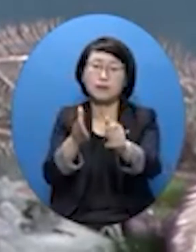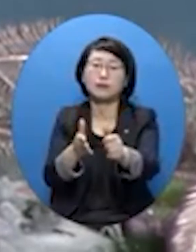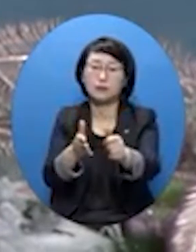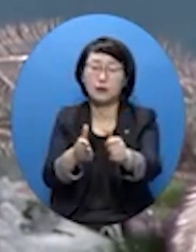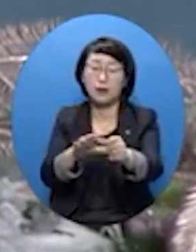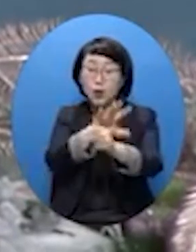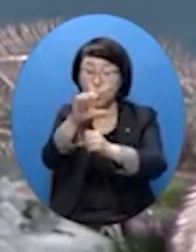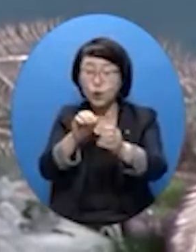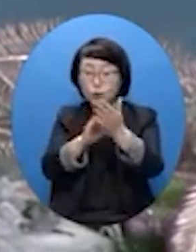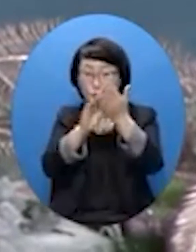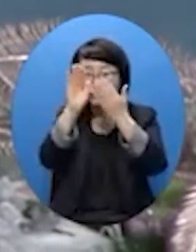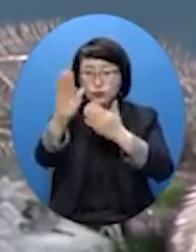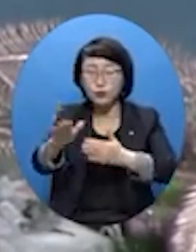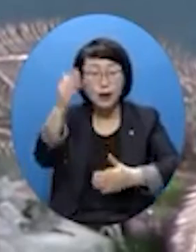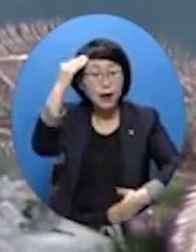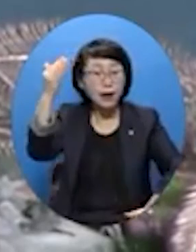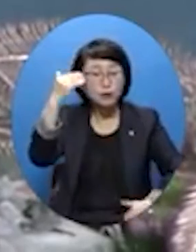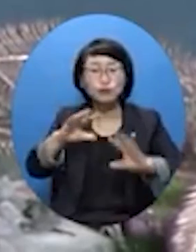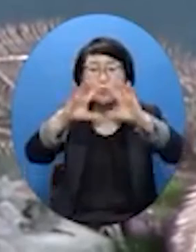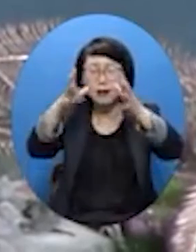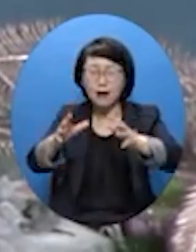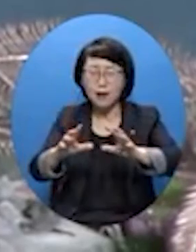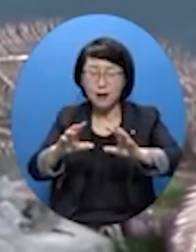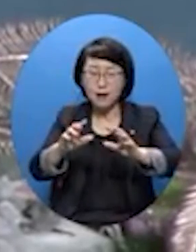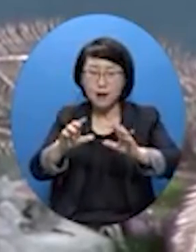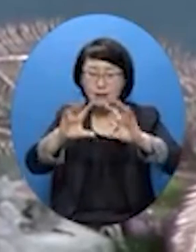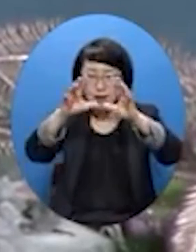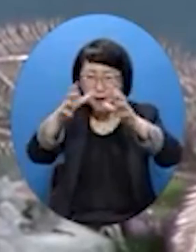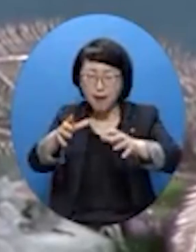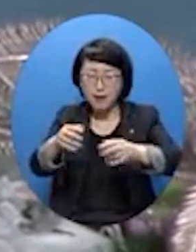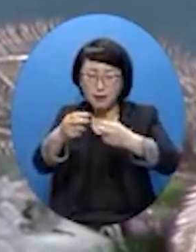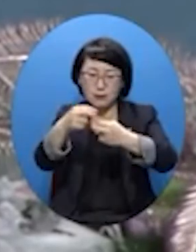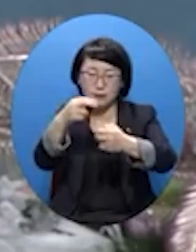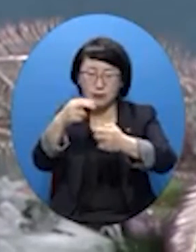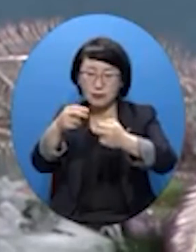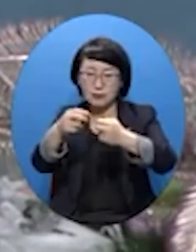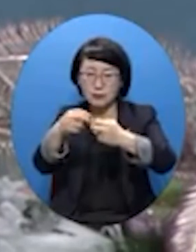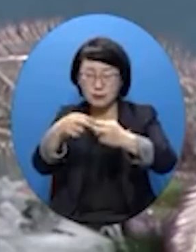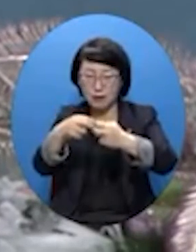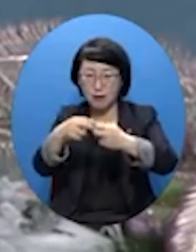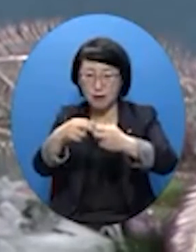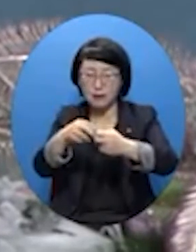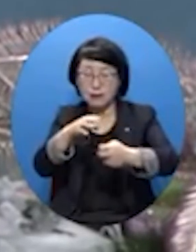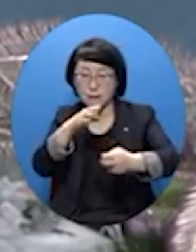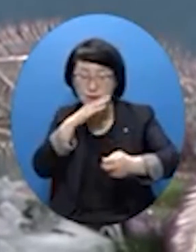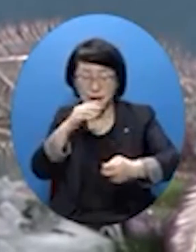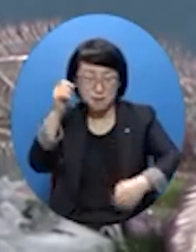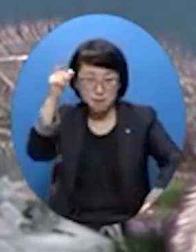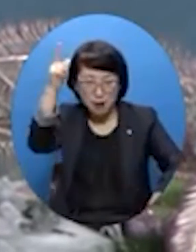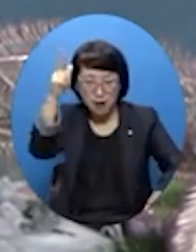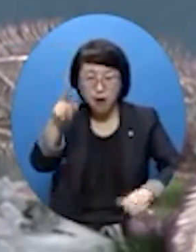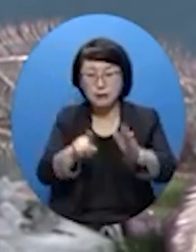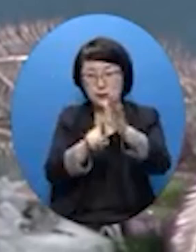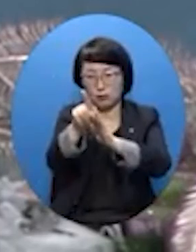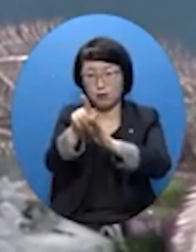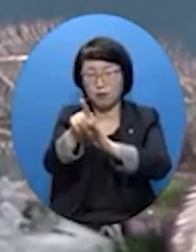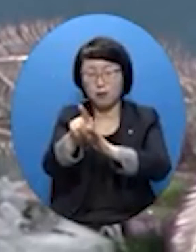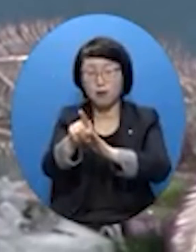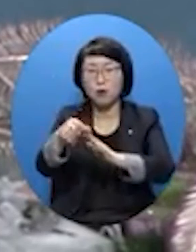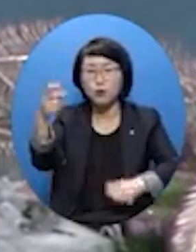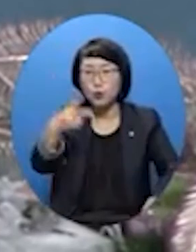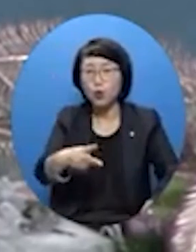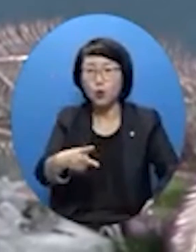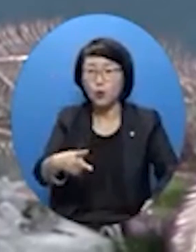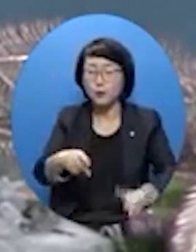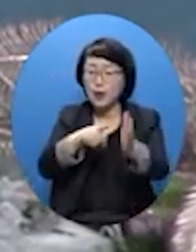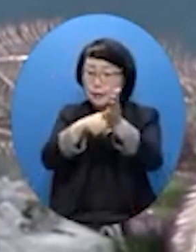코로나19를 통과한 다음 우리 대한민국이 세계에서 의료 수준이 가장 뛰어난 나라로 인정받게 될 것입니다. 또 우리나라에서